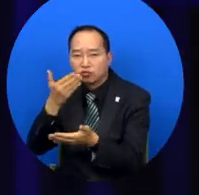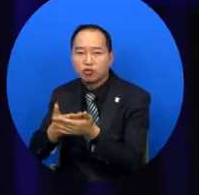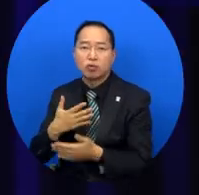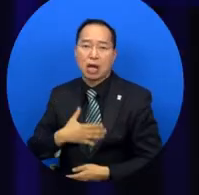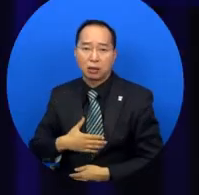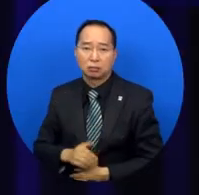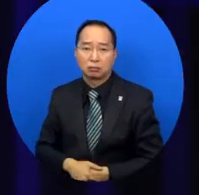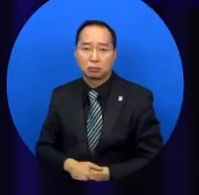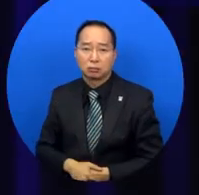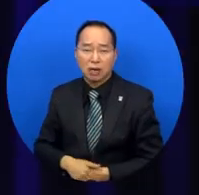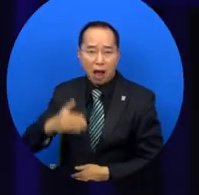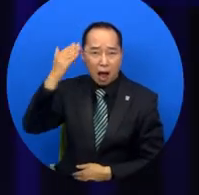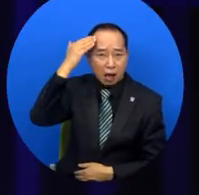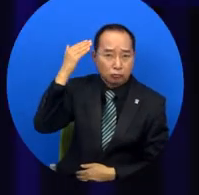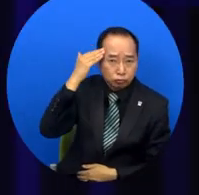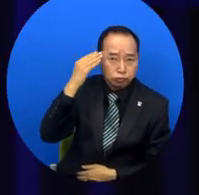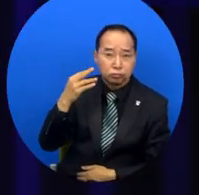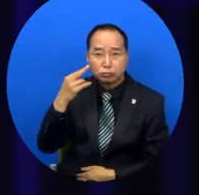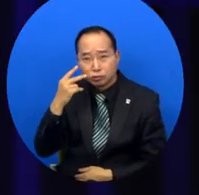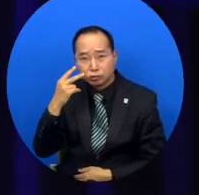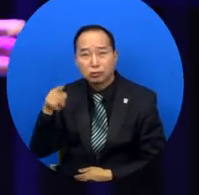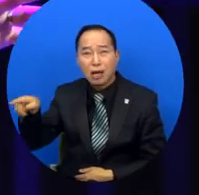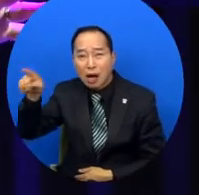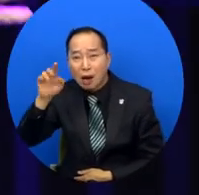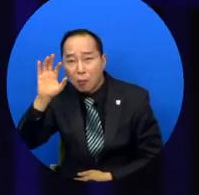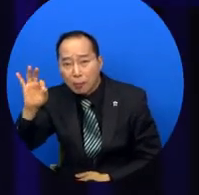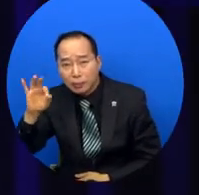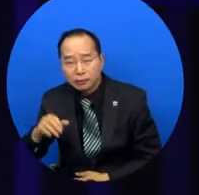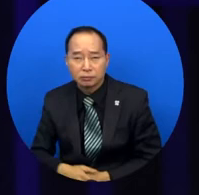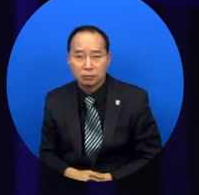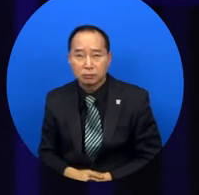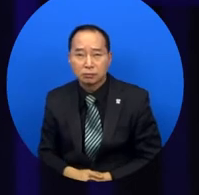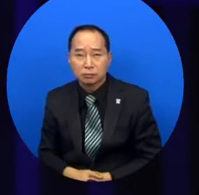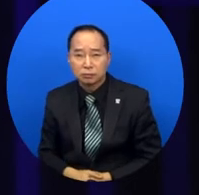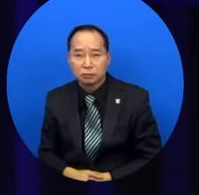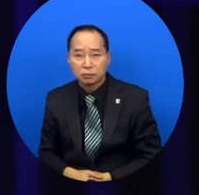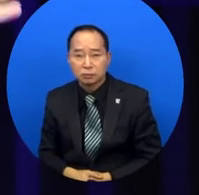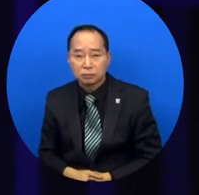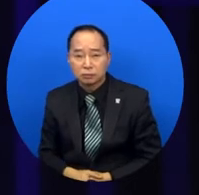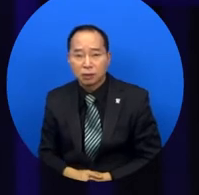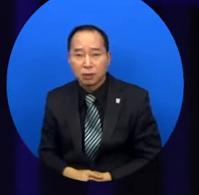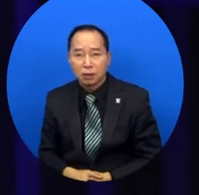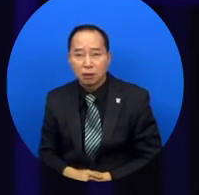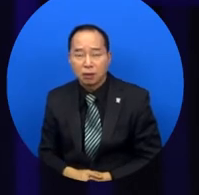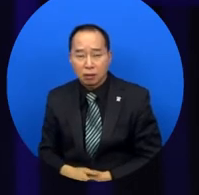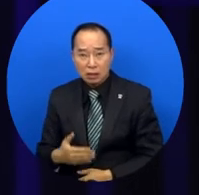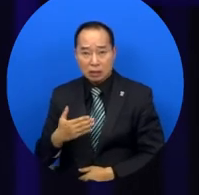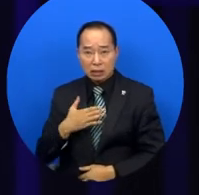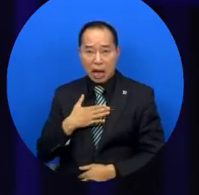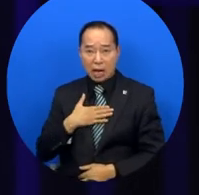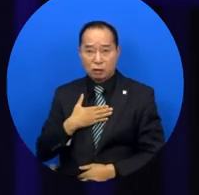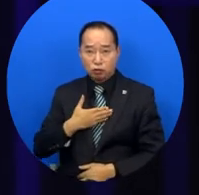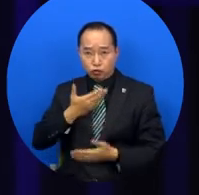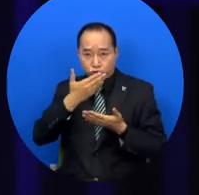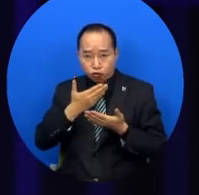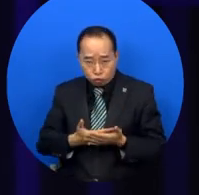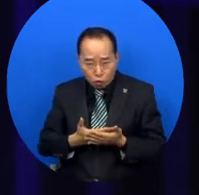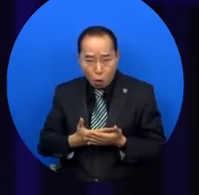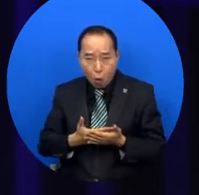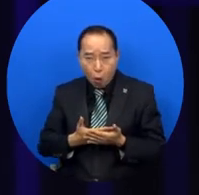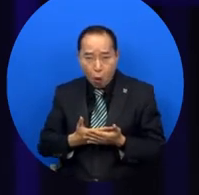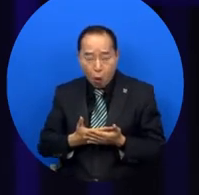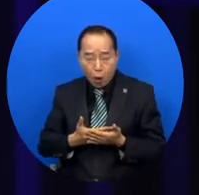것 같아요. 우리나라도 그렇고 미국도 그렇고 세계 다 그렇고 현대인 특히 너무 다른 것이 바빠서